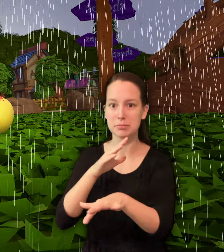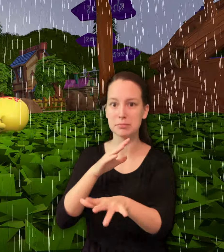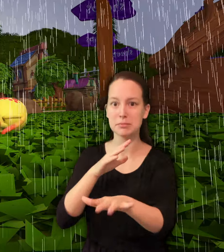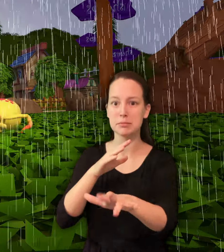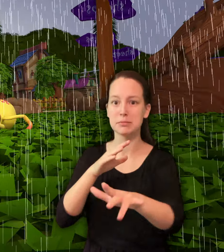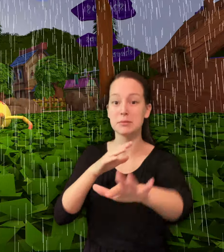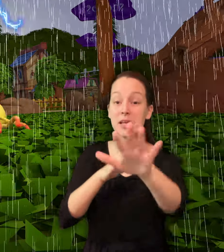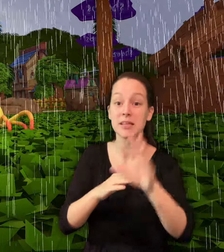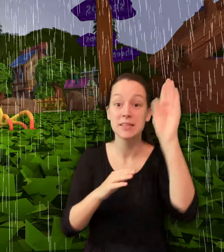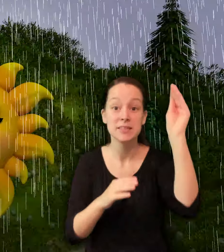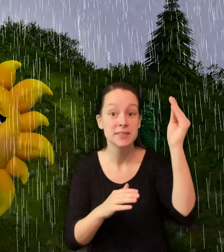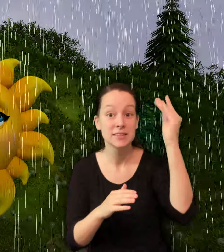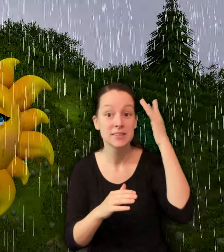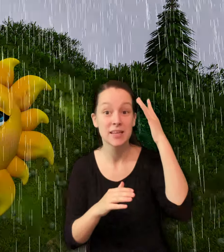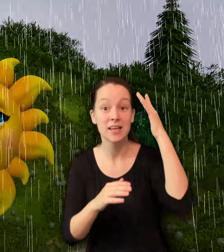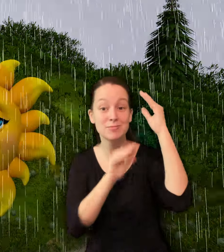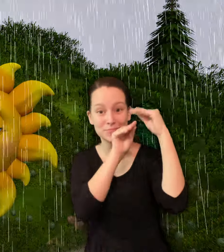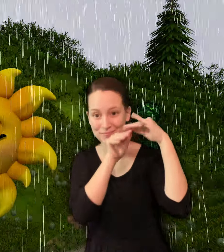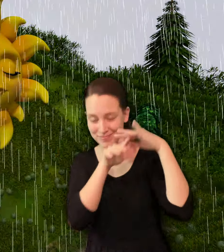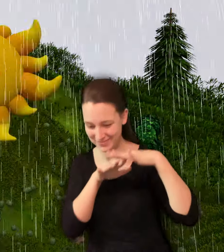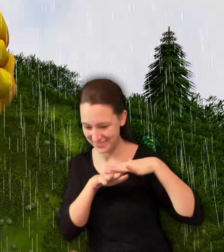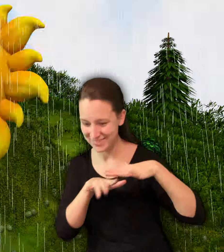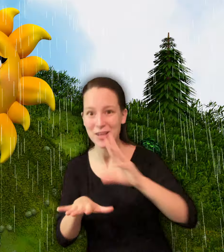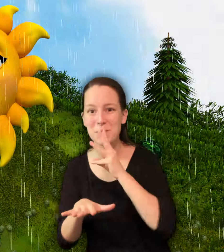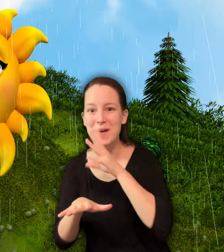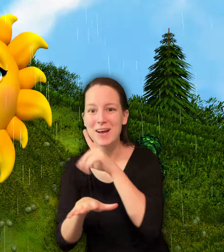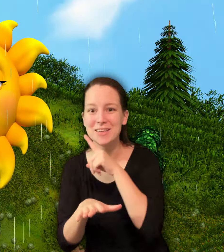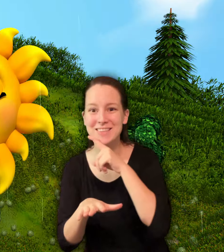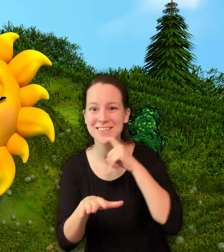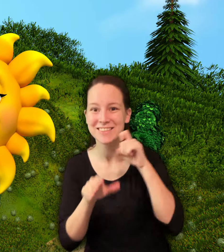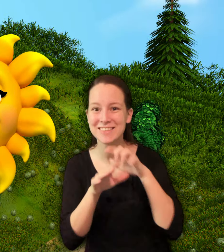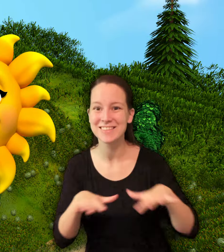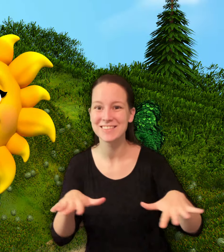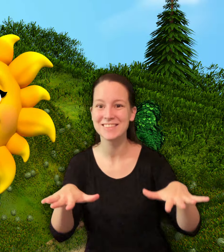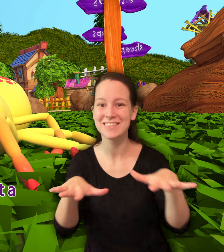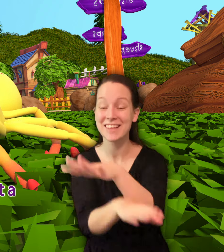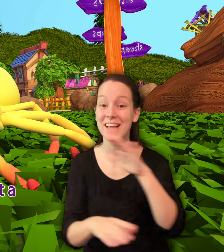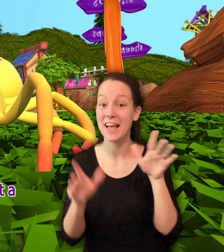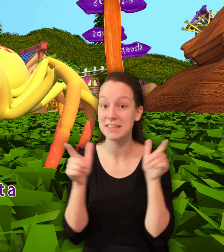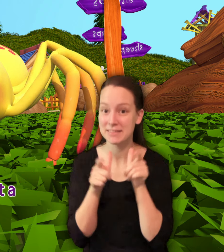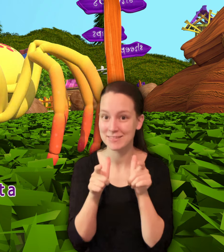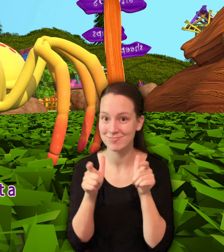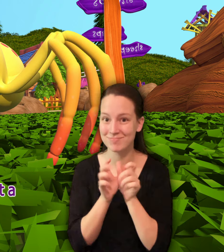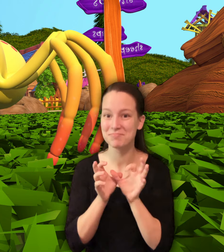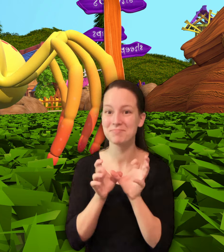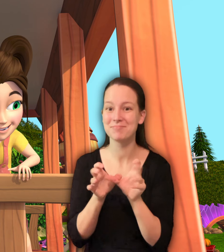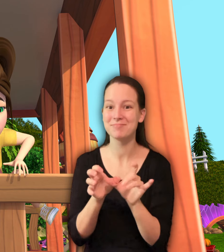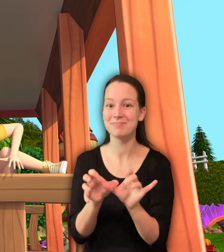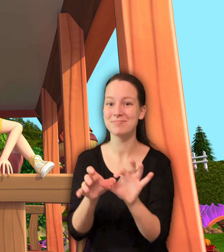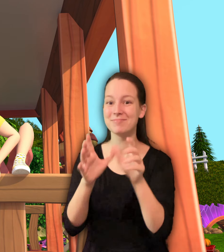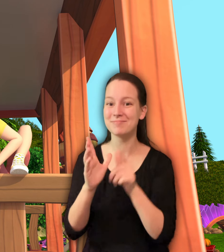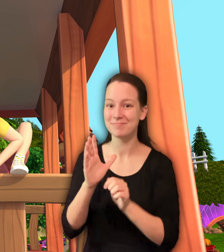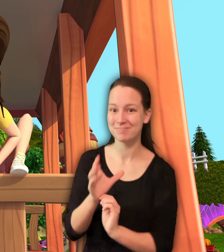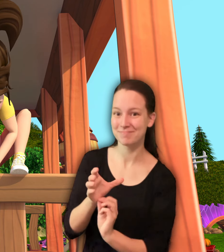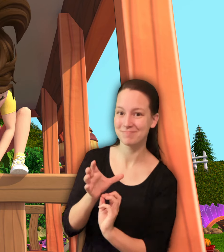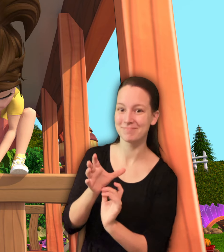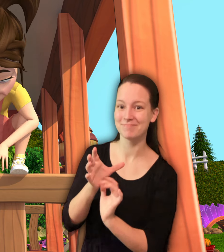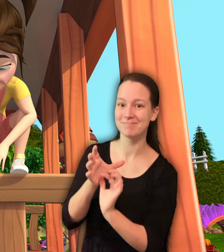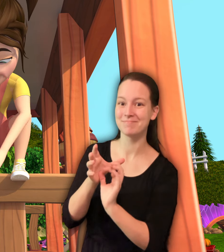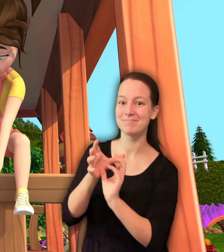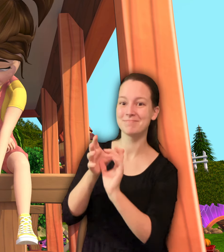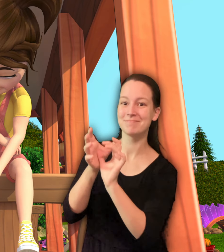た様てんてん雨かきちびちゃんはまた登ってい